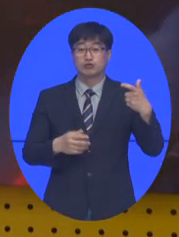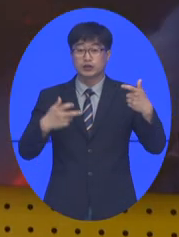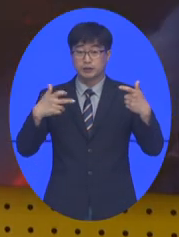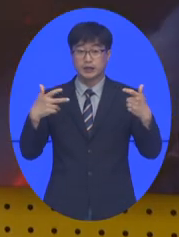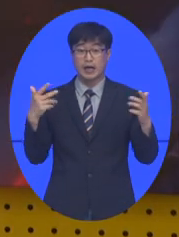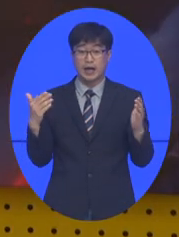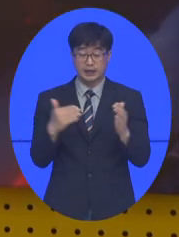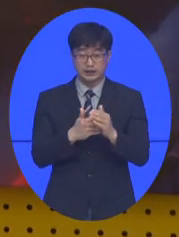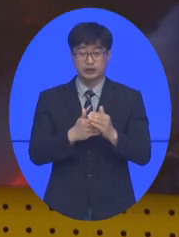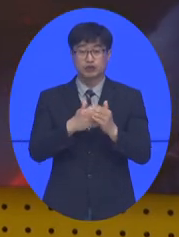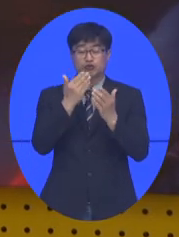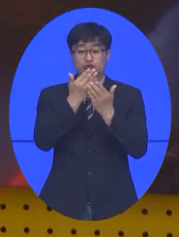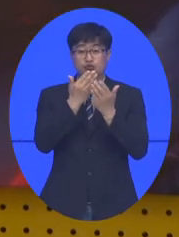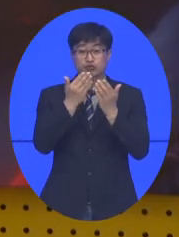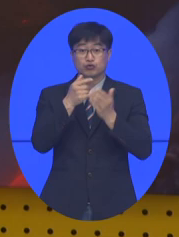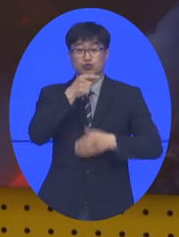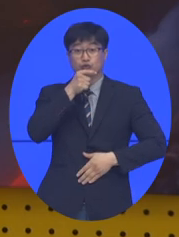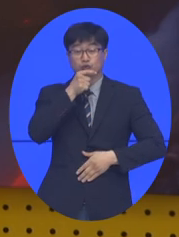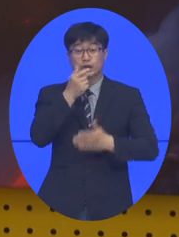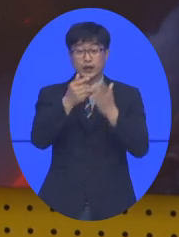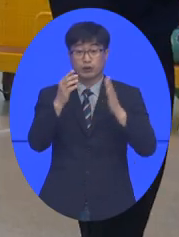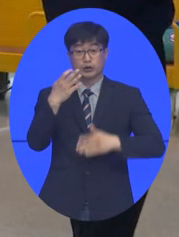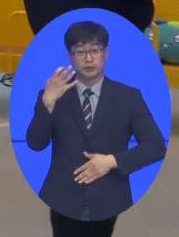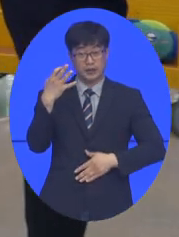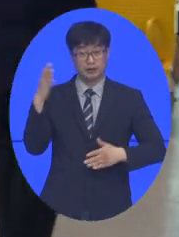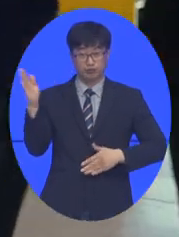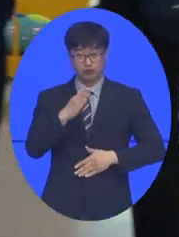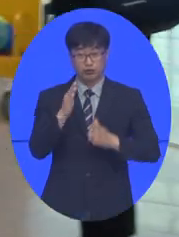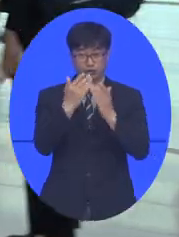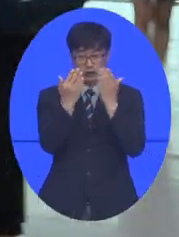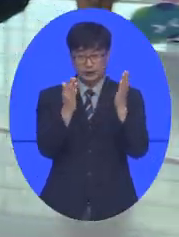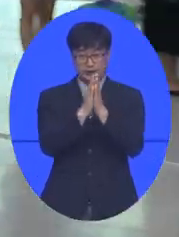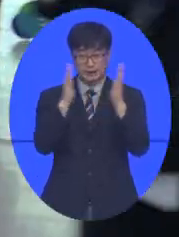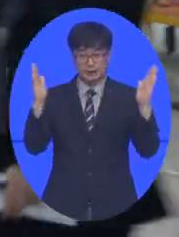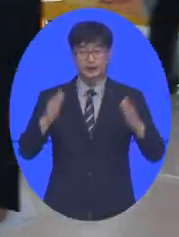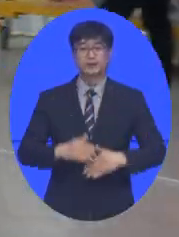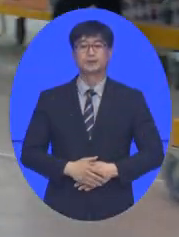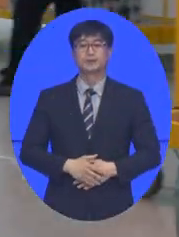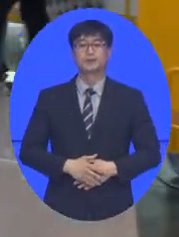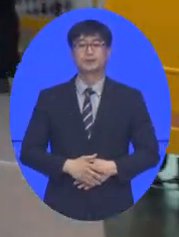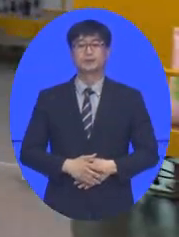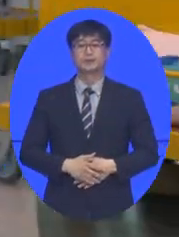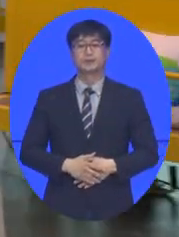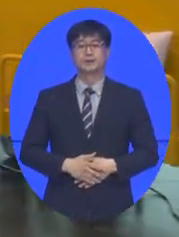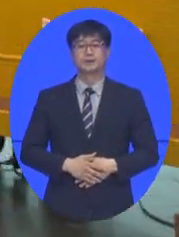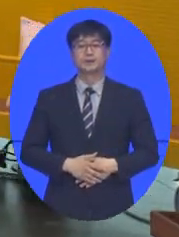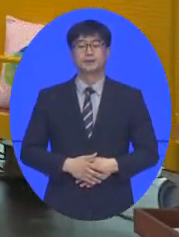14일부터는 수원대학교에서 전시를 이어갑니다. 경기지TV 이슬비입니다.